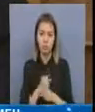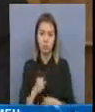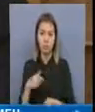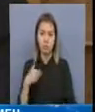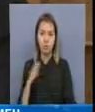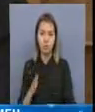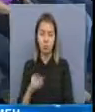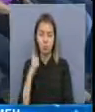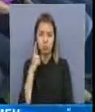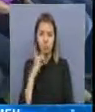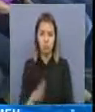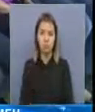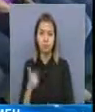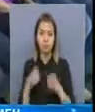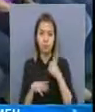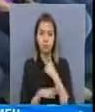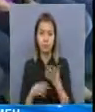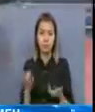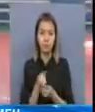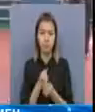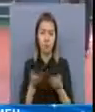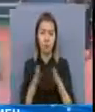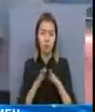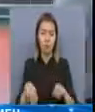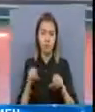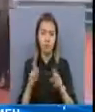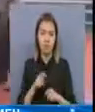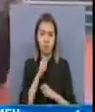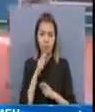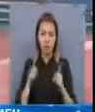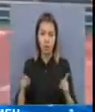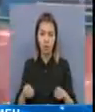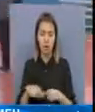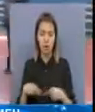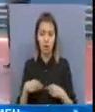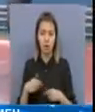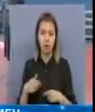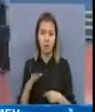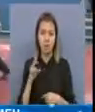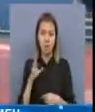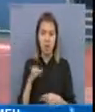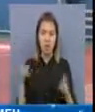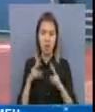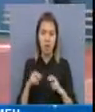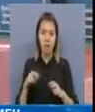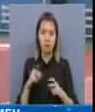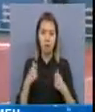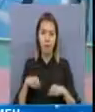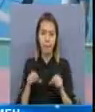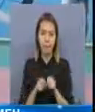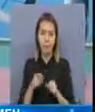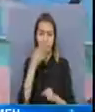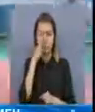септігін тигізеді деп ойлаймын. Сайыс соңында жеңімпаздарға кубоктар мен арнайы мақтау қағаздары табыс етілді. Ветеринарлық бақылау және қадағалау